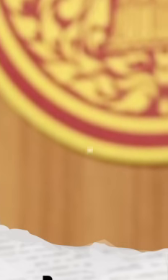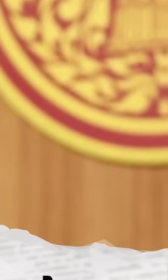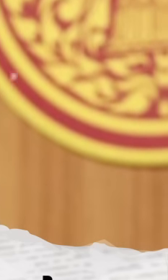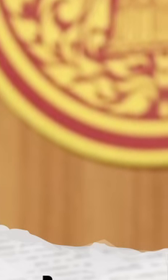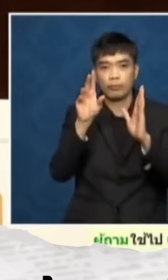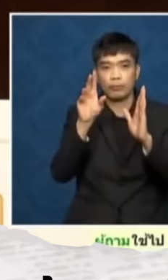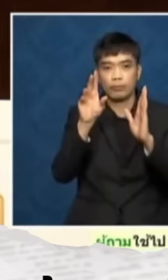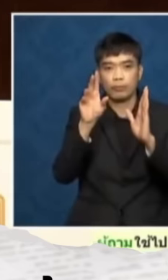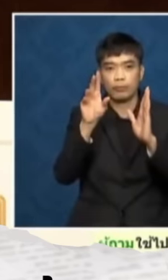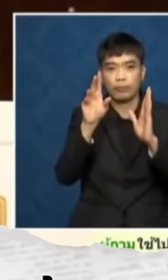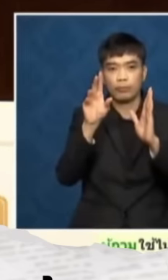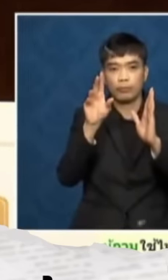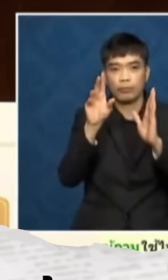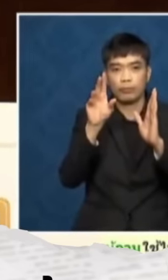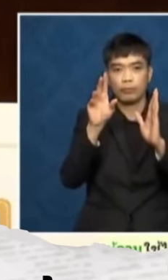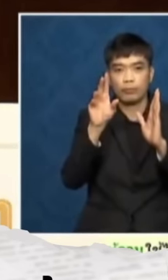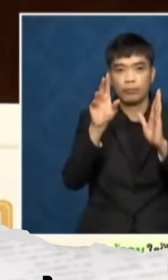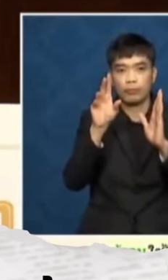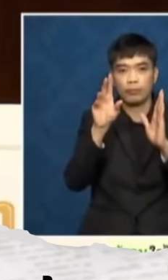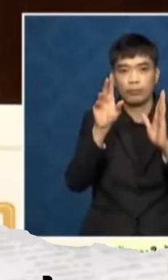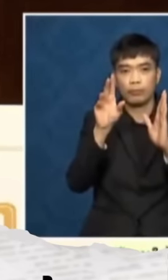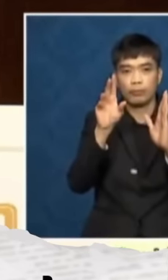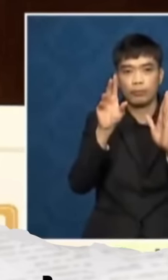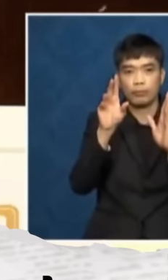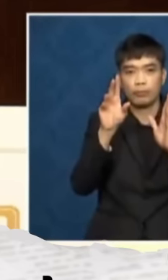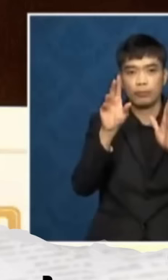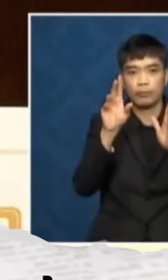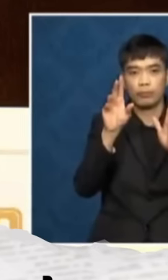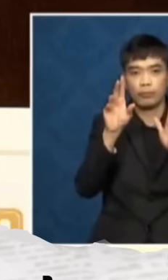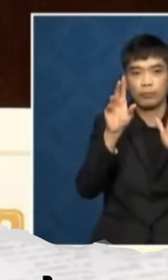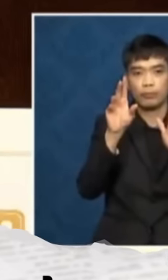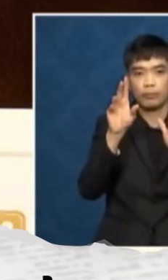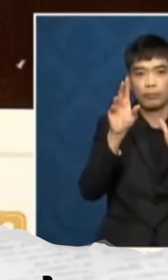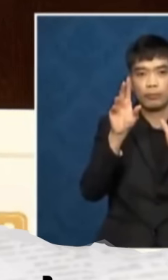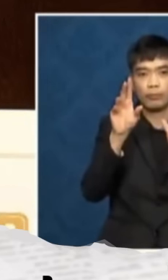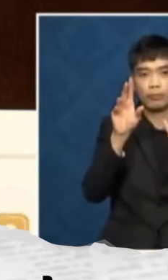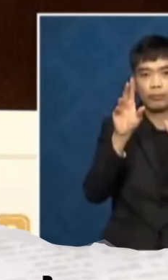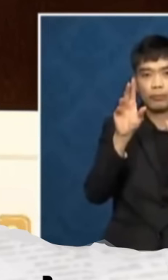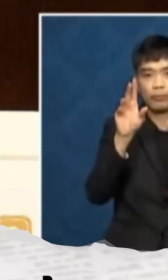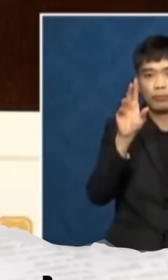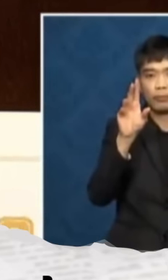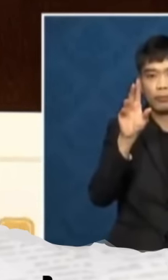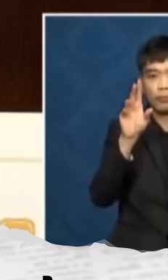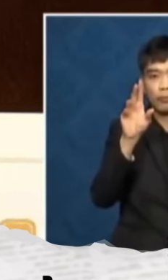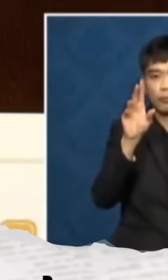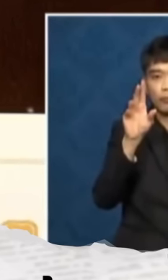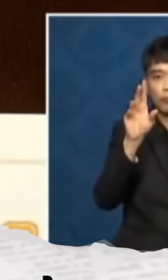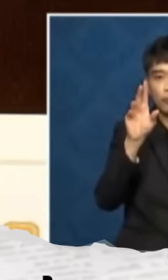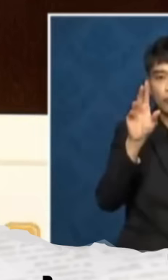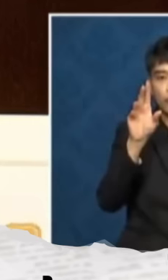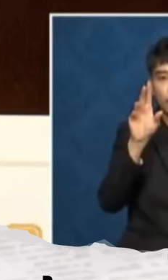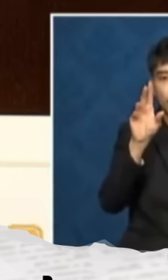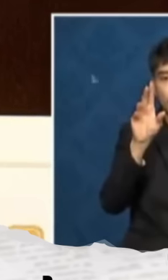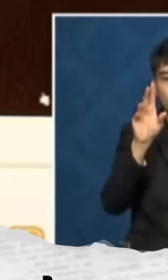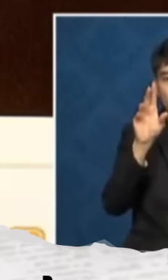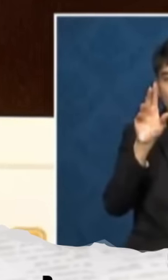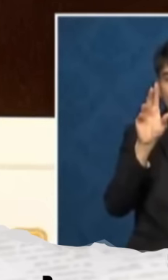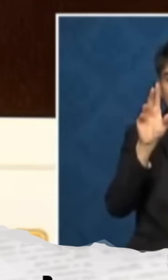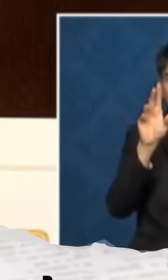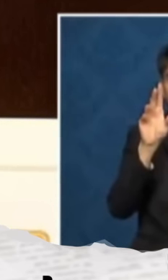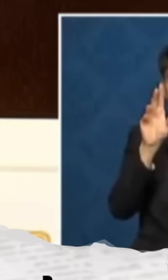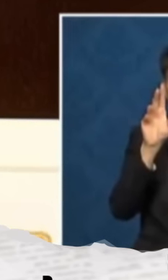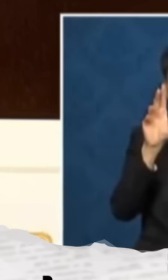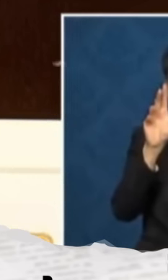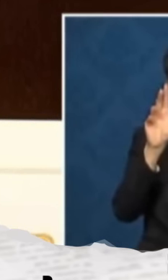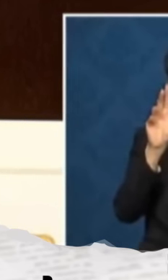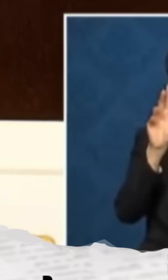ะเนื่องจากบุคคลภายนอกเนี่ยไม่สามารถมาชี้แจงได้นะแล้วก็นายวันมูฮัมหมัดนอจึงขอให้นายรังสิมันโรมค่ะพยายามไม่เอ่ยชื่อบุคคลภ